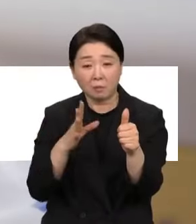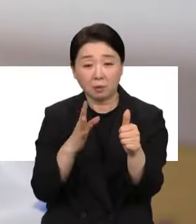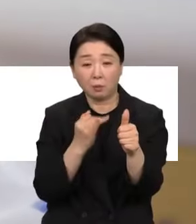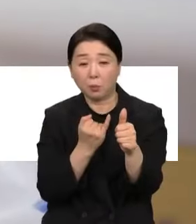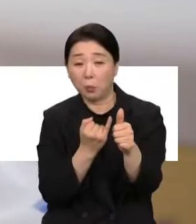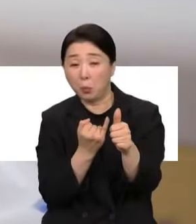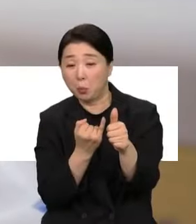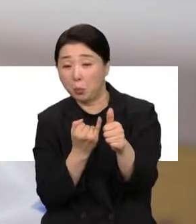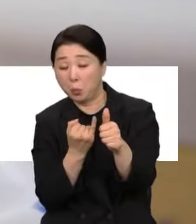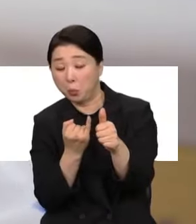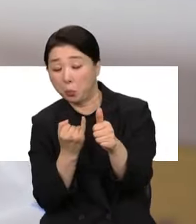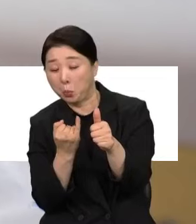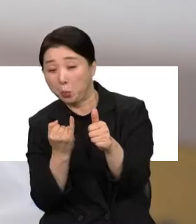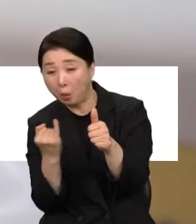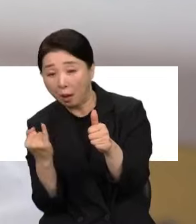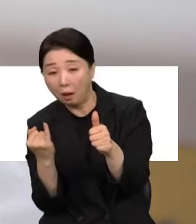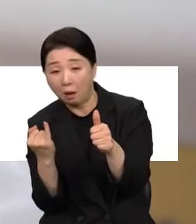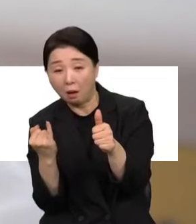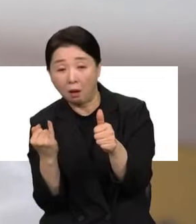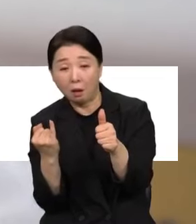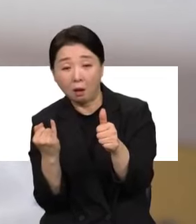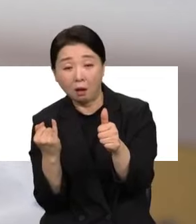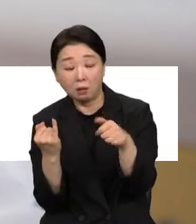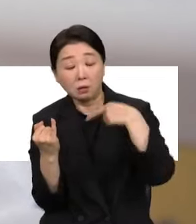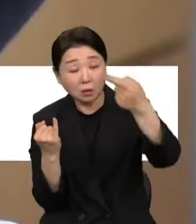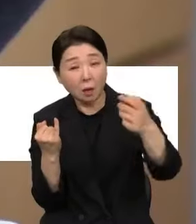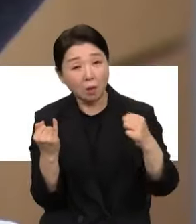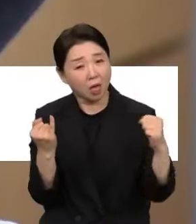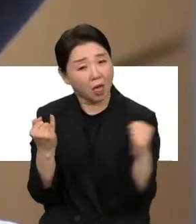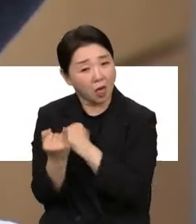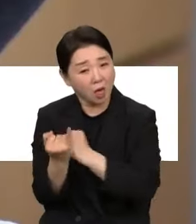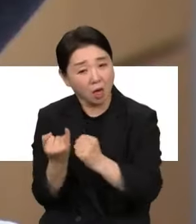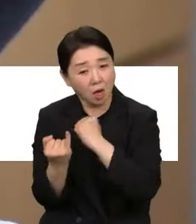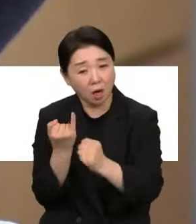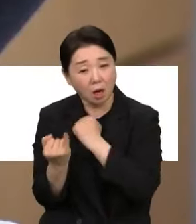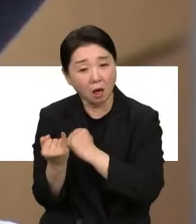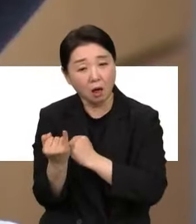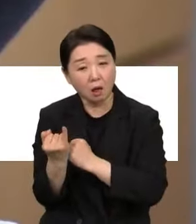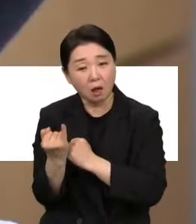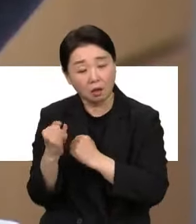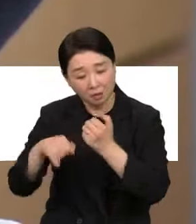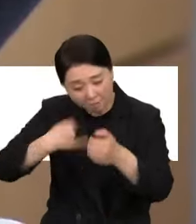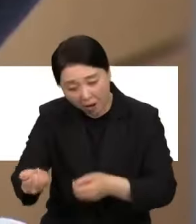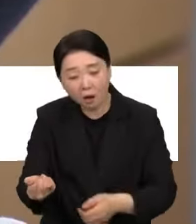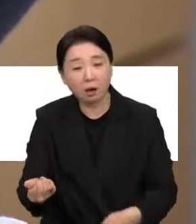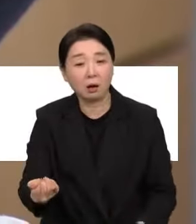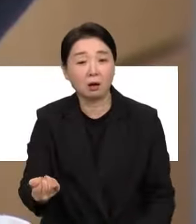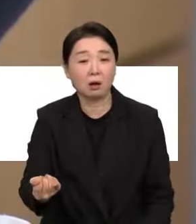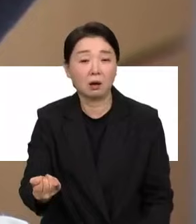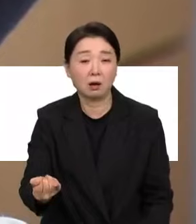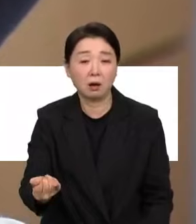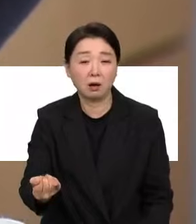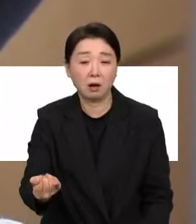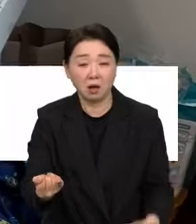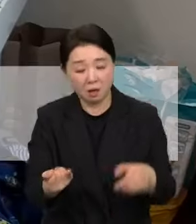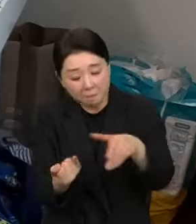휘어질 때 크고 다시는 남자 하나가 이렇게 걸어오더라고. 수선 없이 비껴 쓰기 직전에 그 다음부터 그냥 뚜리기 팔고 나를 거꾸로 뒤져놓고